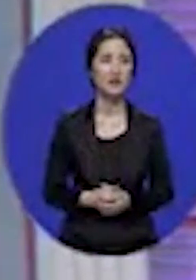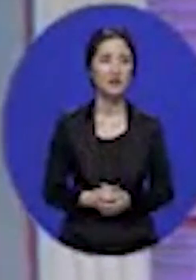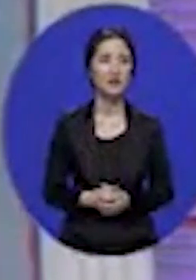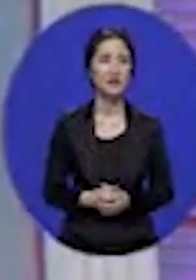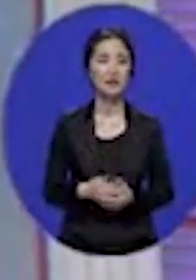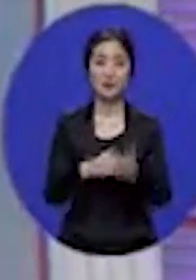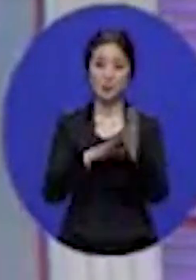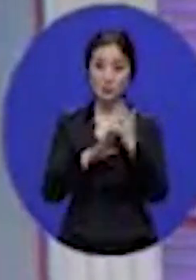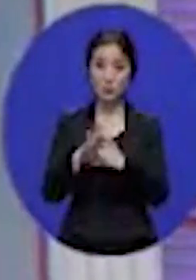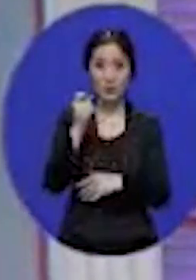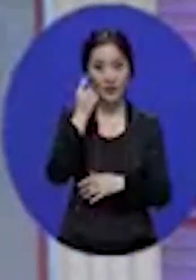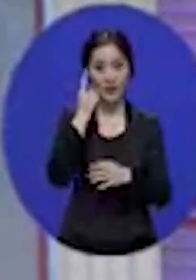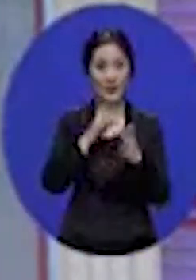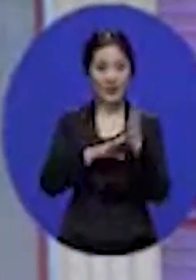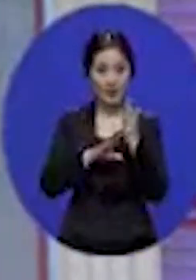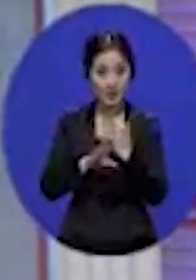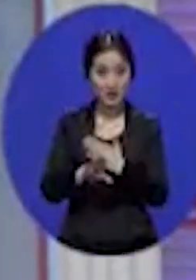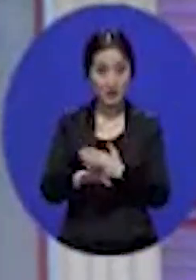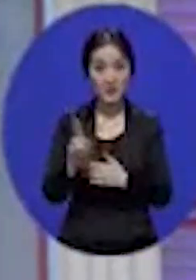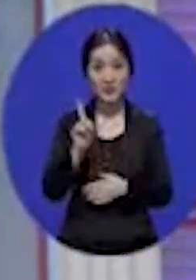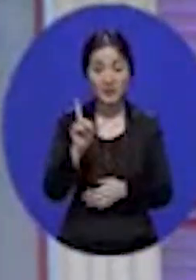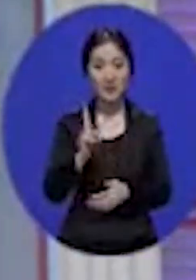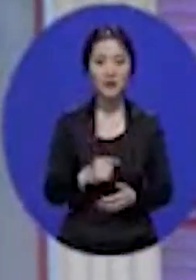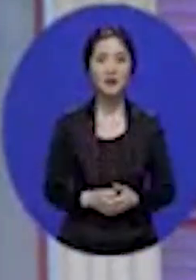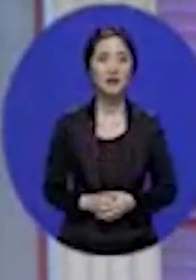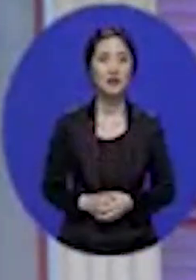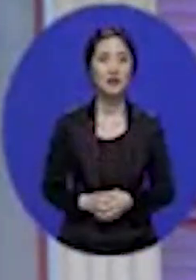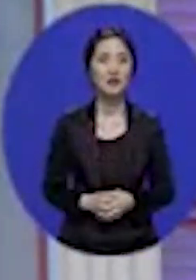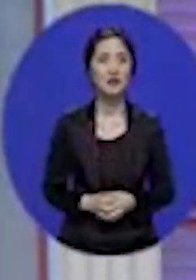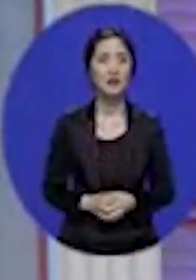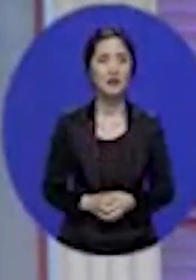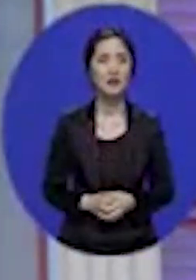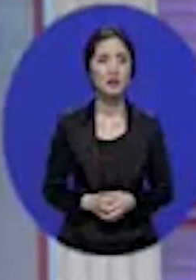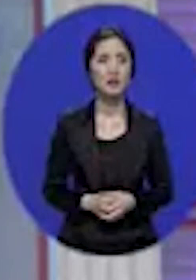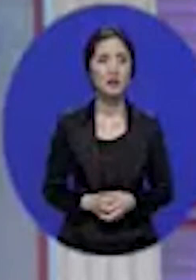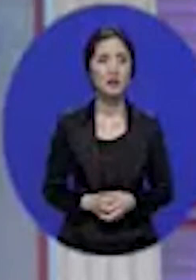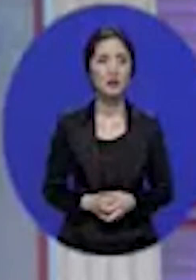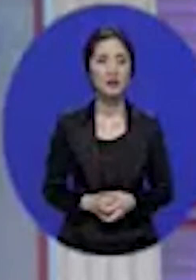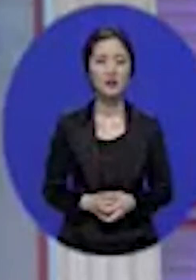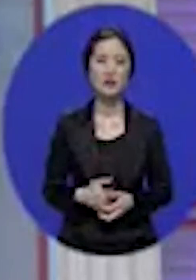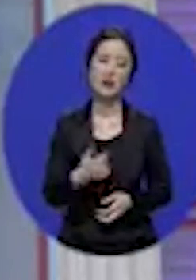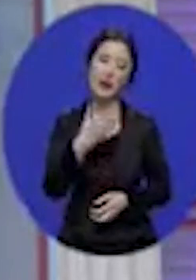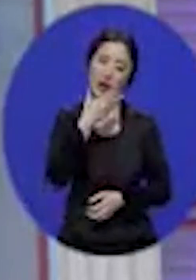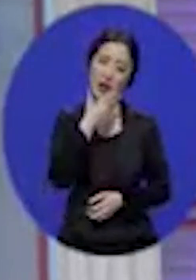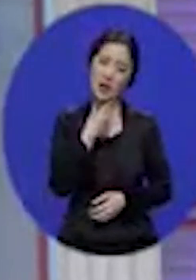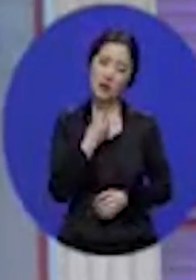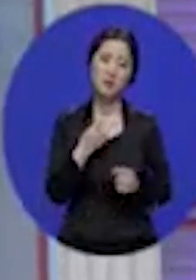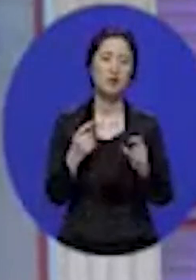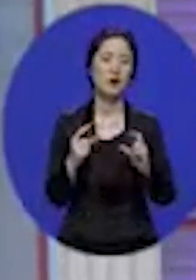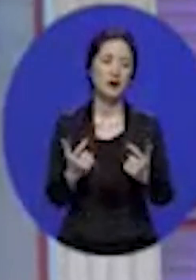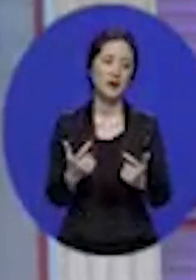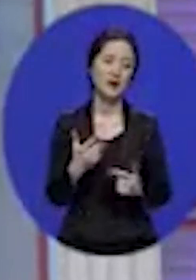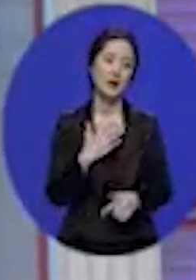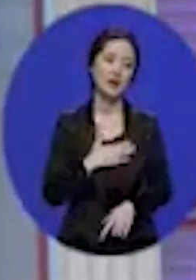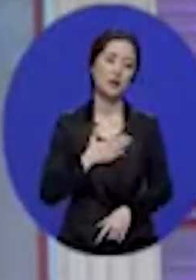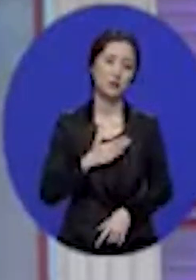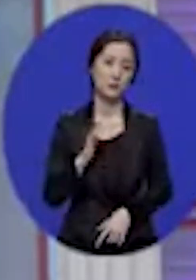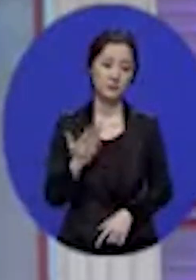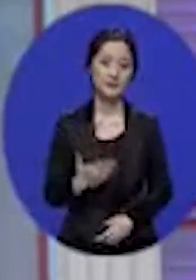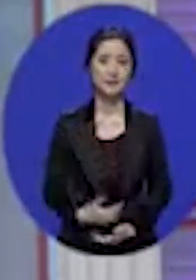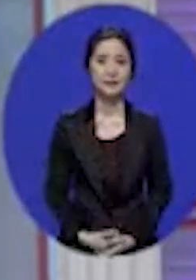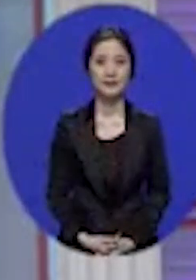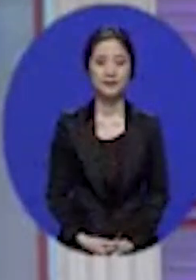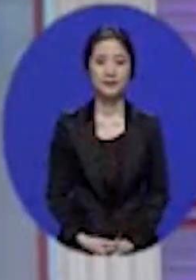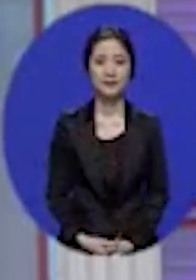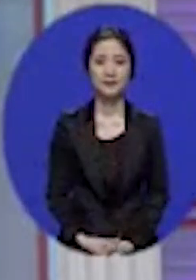그리고 한 달을 지나다 보니까 그게 나한테 그렇게 행복감을 주진 않더라고요.